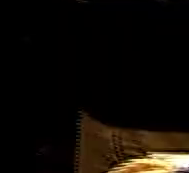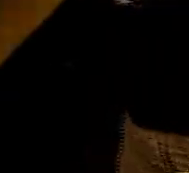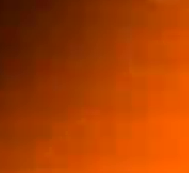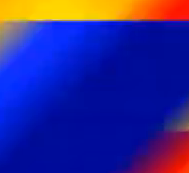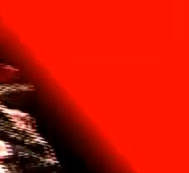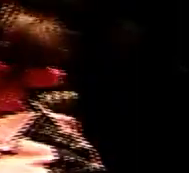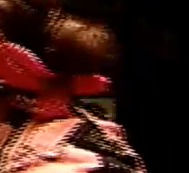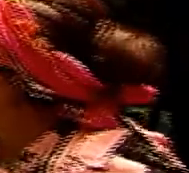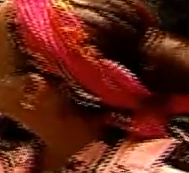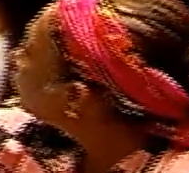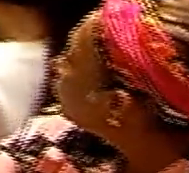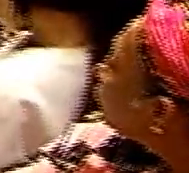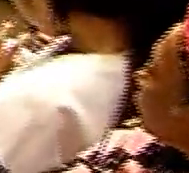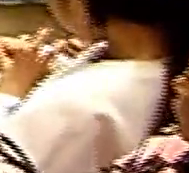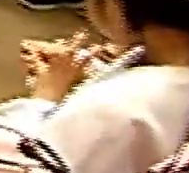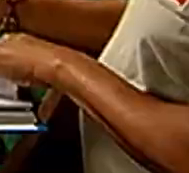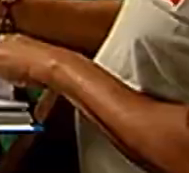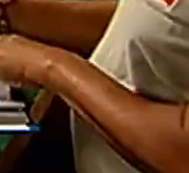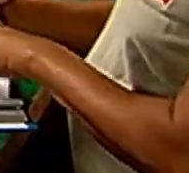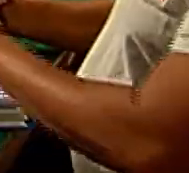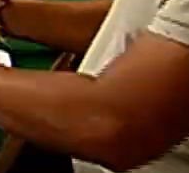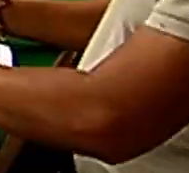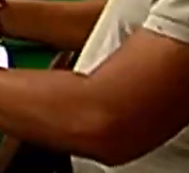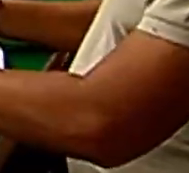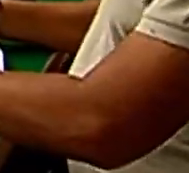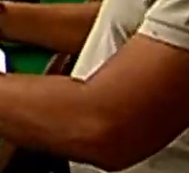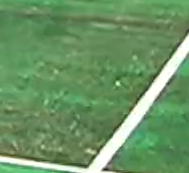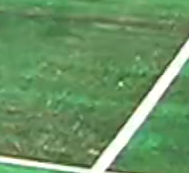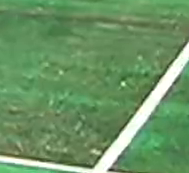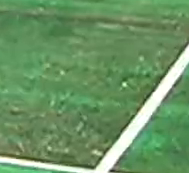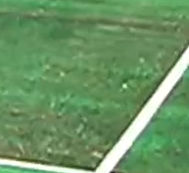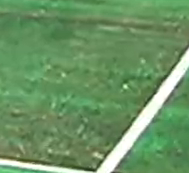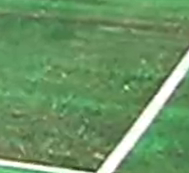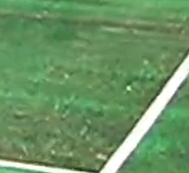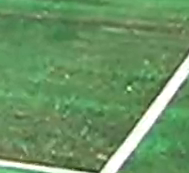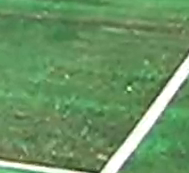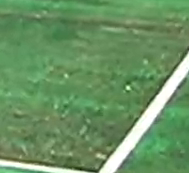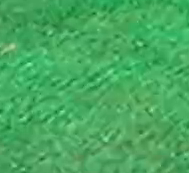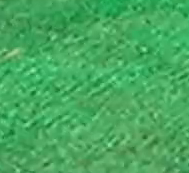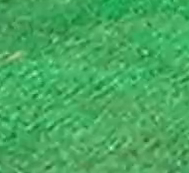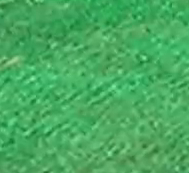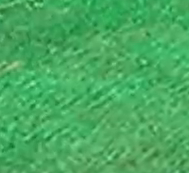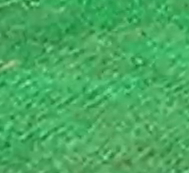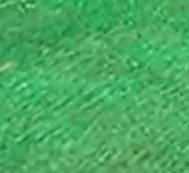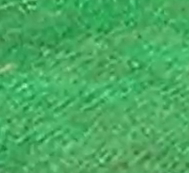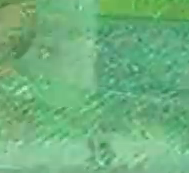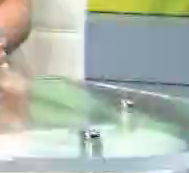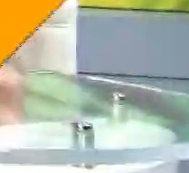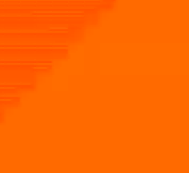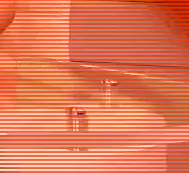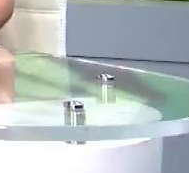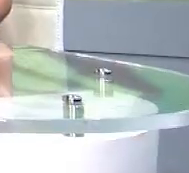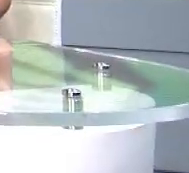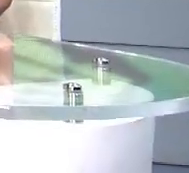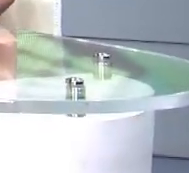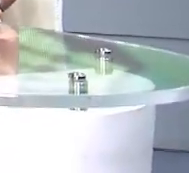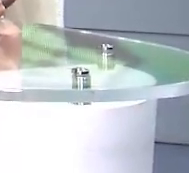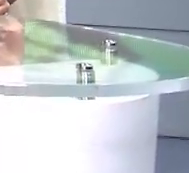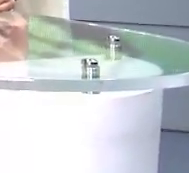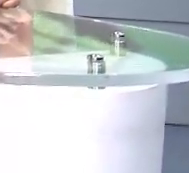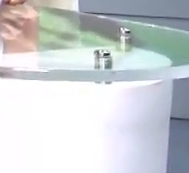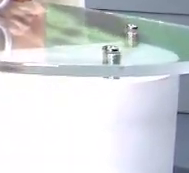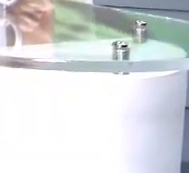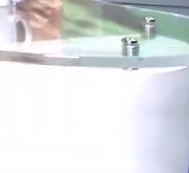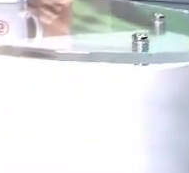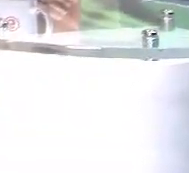ekonomiya. At inspeksyon ng COMELEC sa voter registration sa Tawi-Tawi, sinabayan ng brownout. Yan at iba